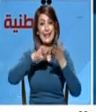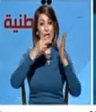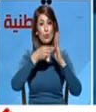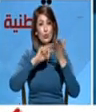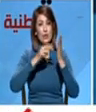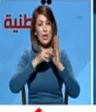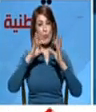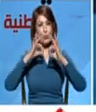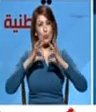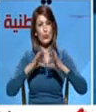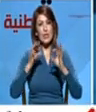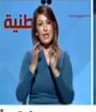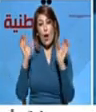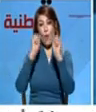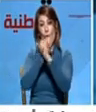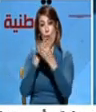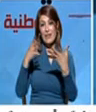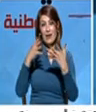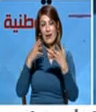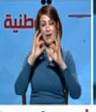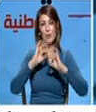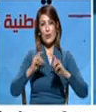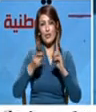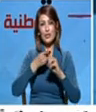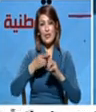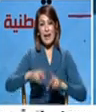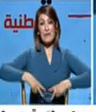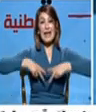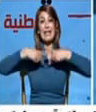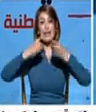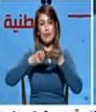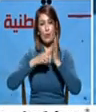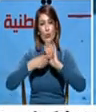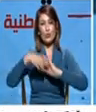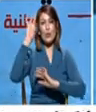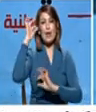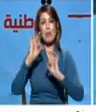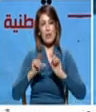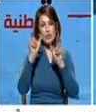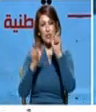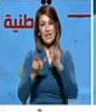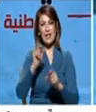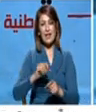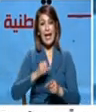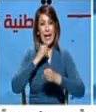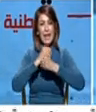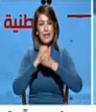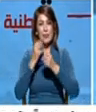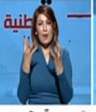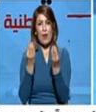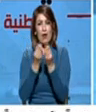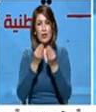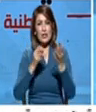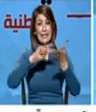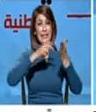الاتصالات وتكنولوجيا الاقليميه في حياه الانسان اه احنا قدمنا التطبيقات مع على